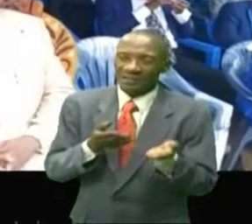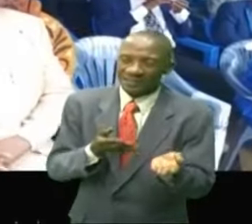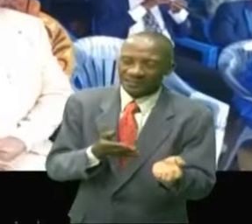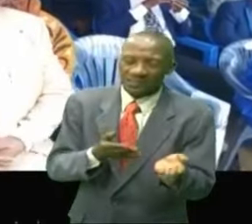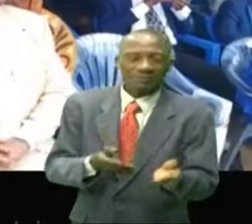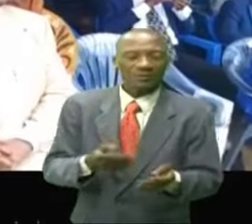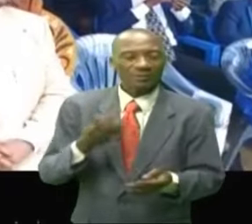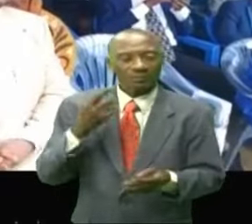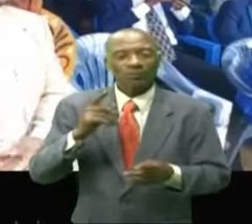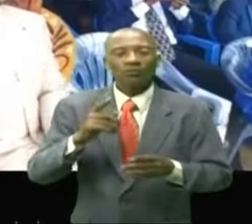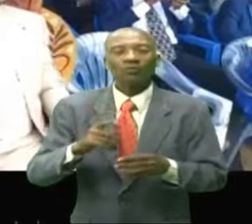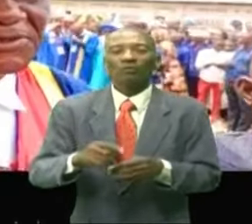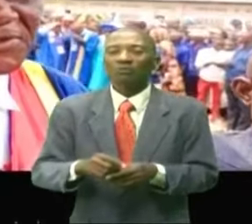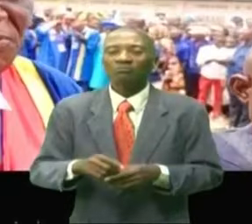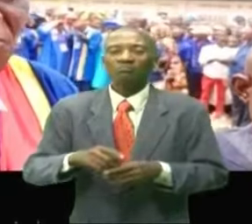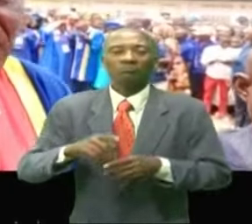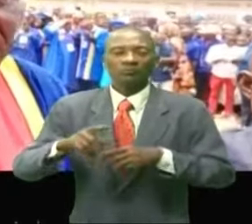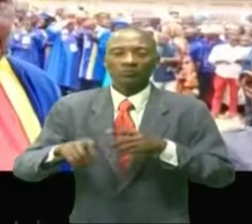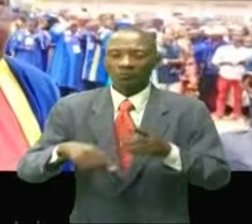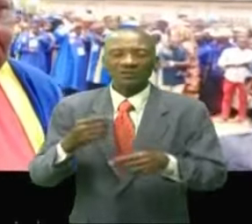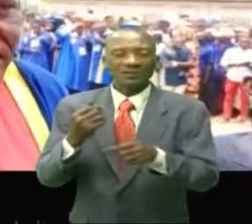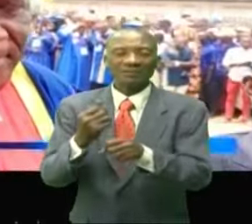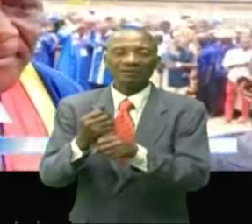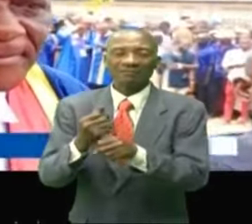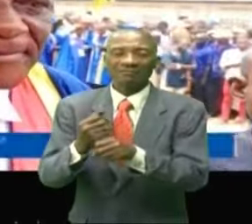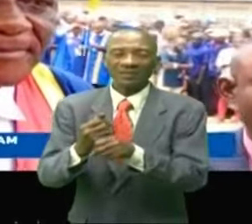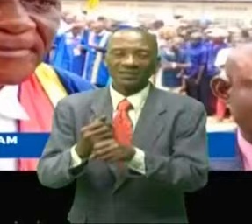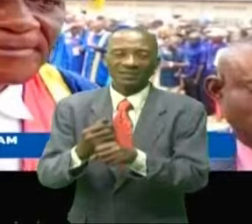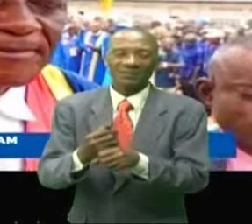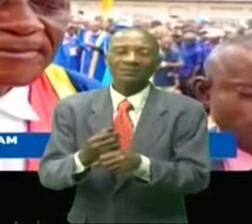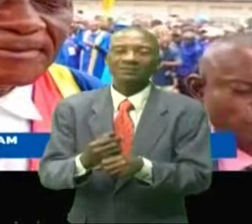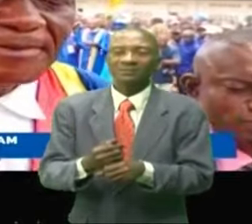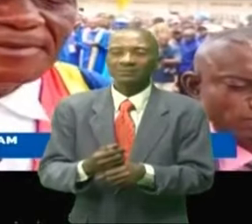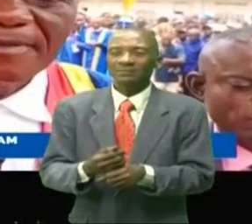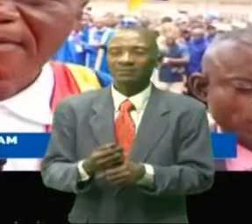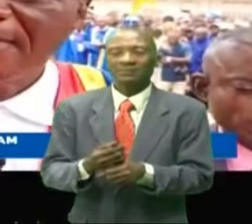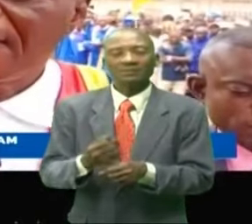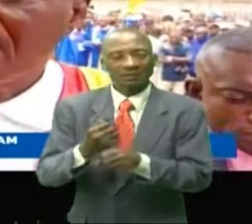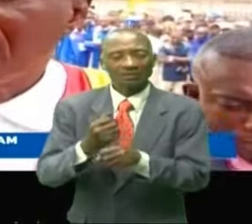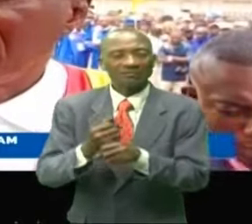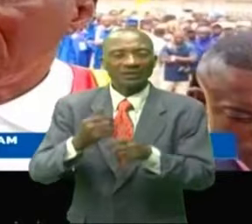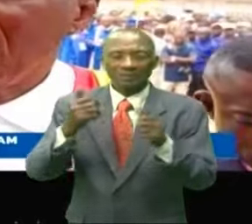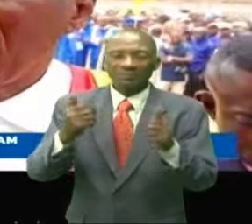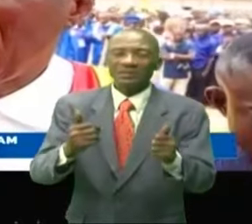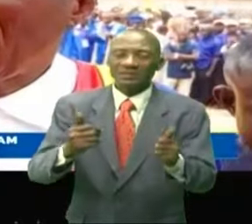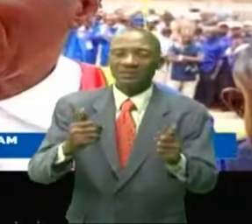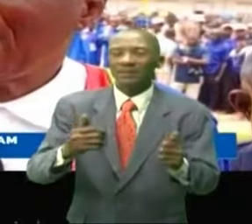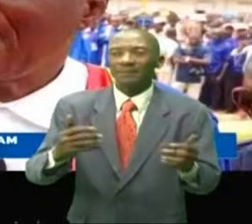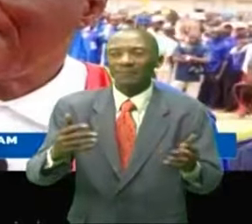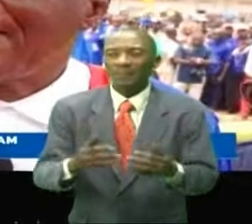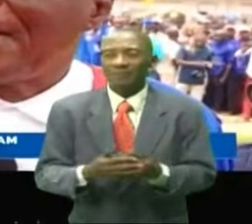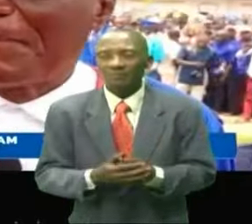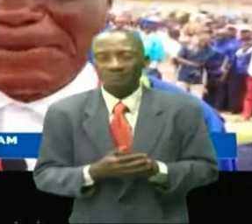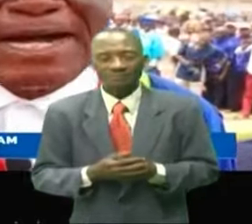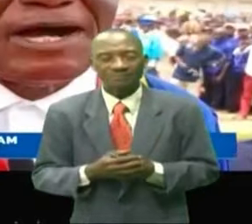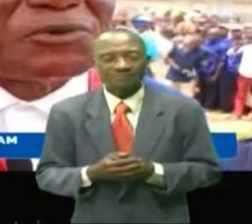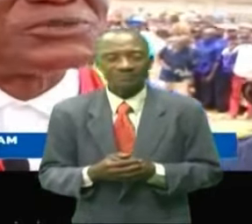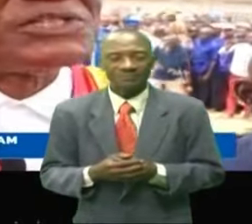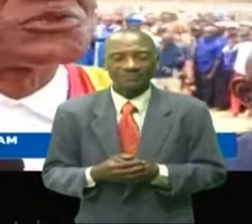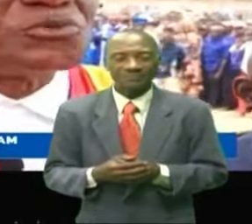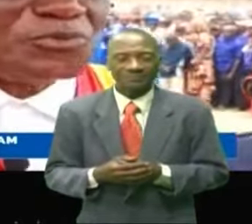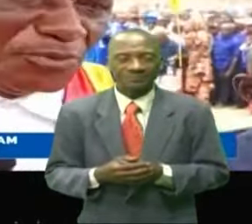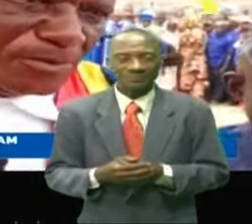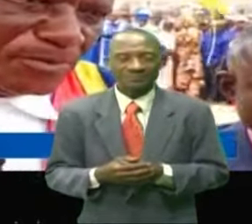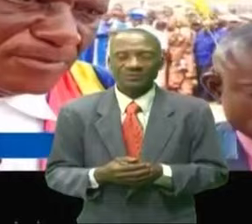Mweka pour une meilleure formation dans les domaines des sciences. L'heure n'est pas